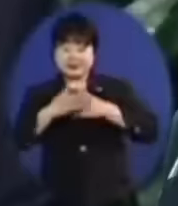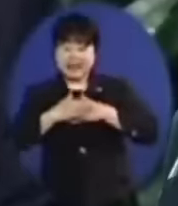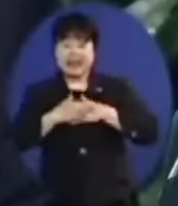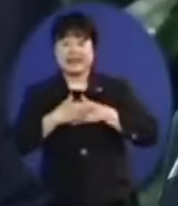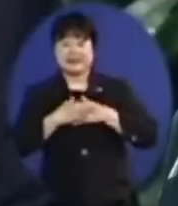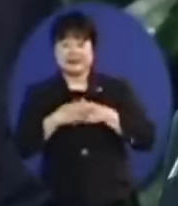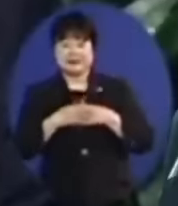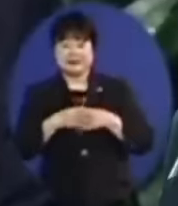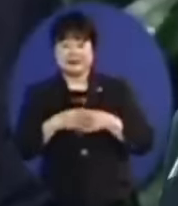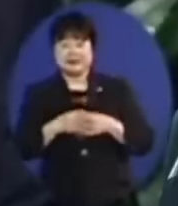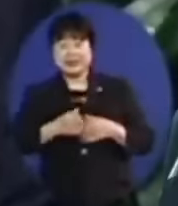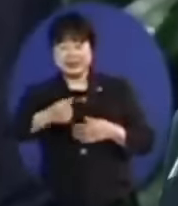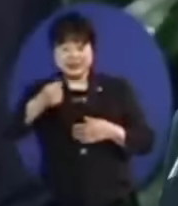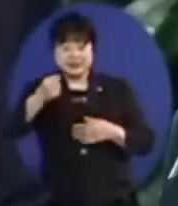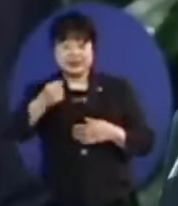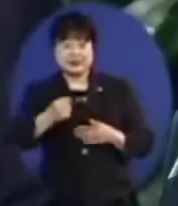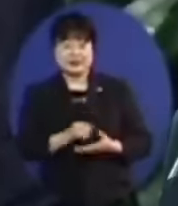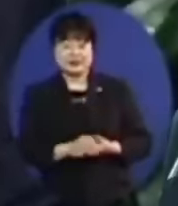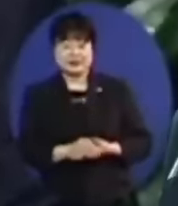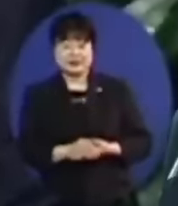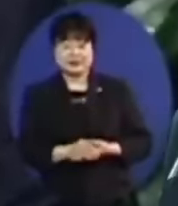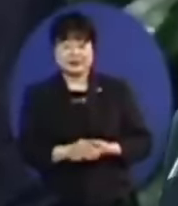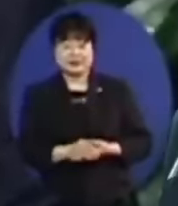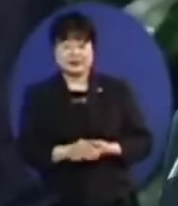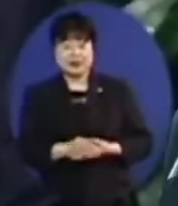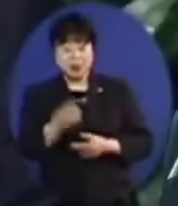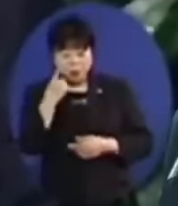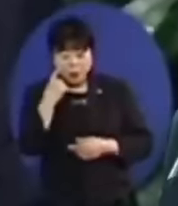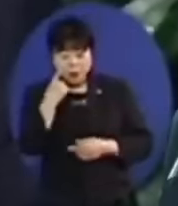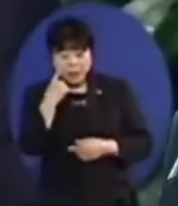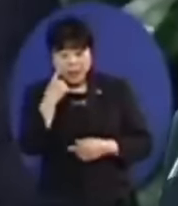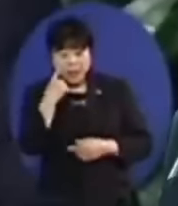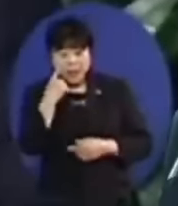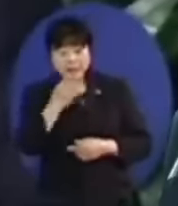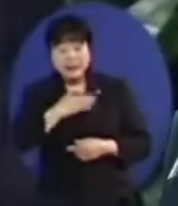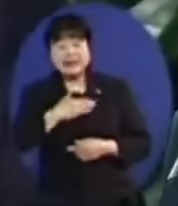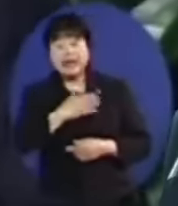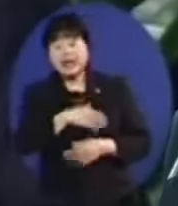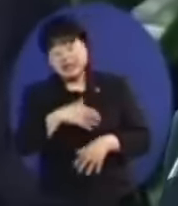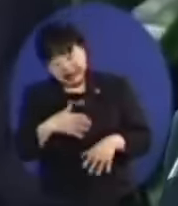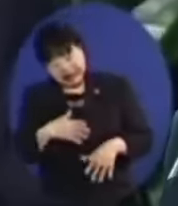그 약한 사람을 찾아내고 보니 누구냐? 나였다.